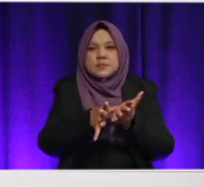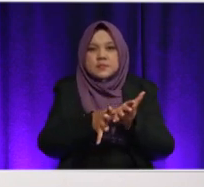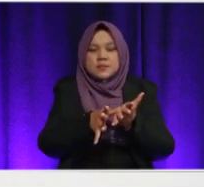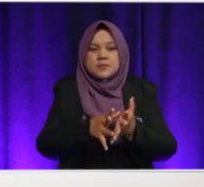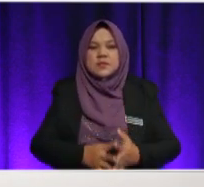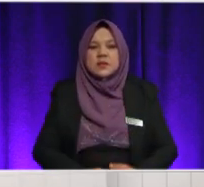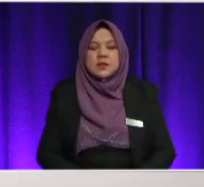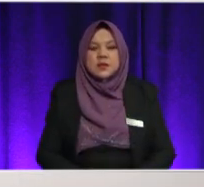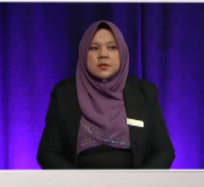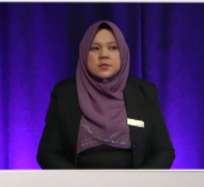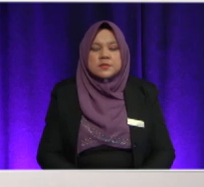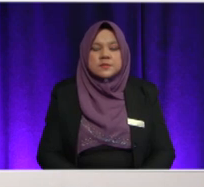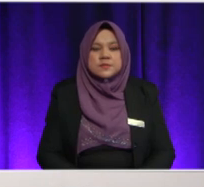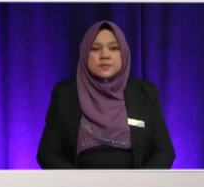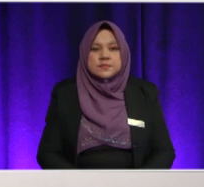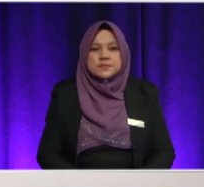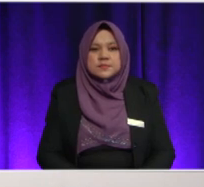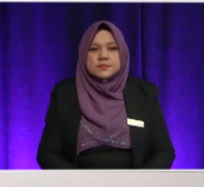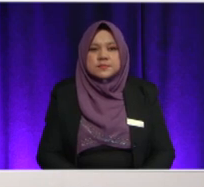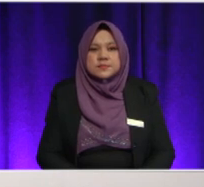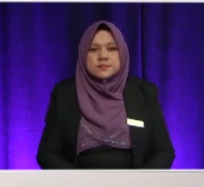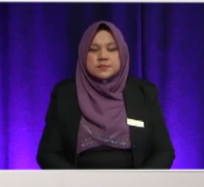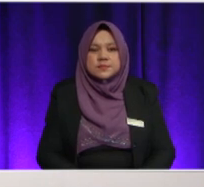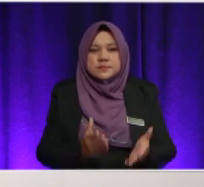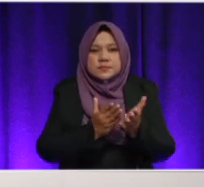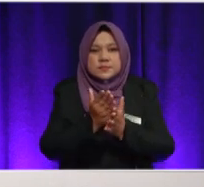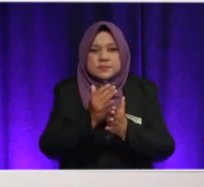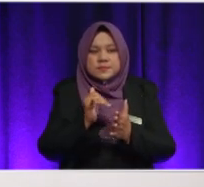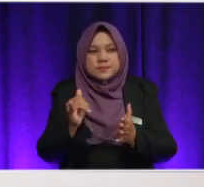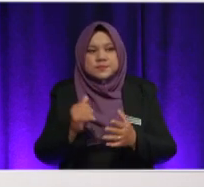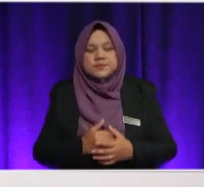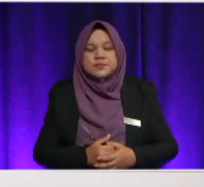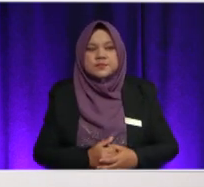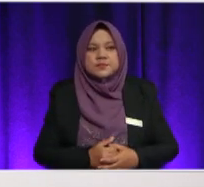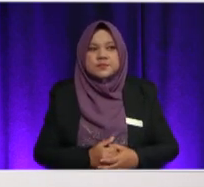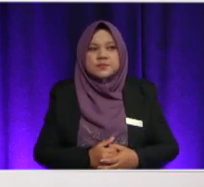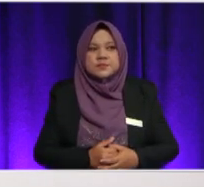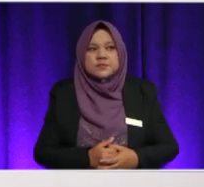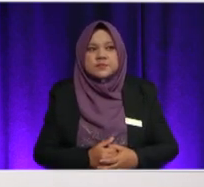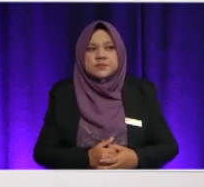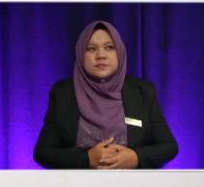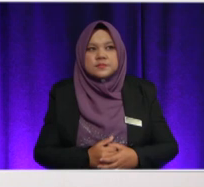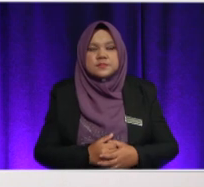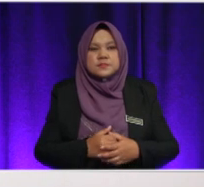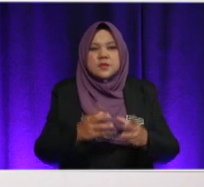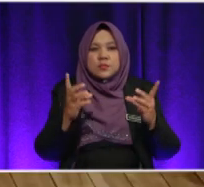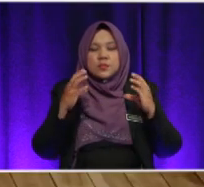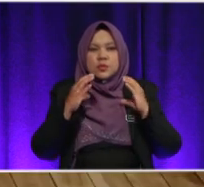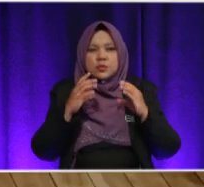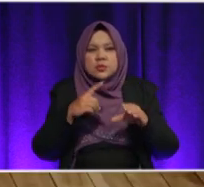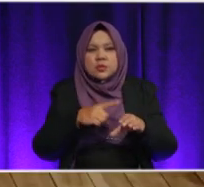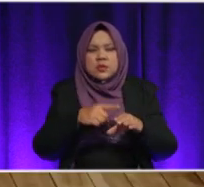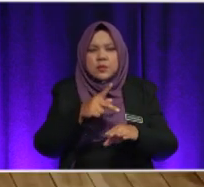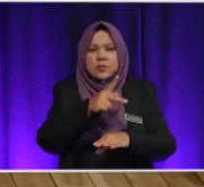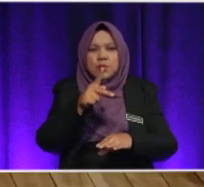betul dadah aki seterusnya kita lihat lagi dan keluarganya berjudi di Pulau